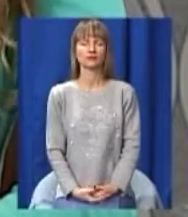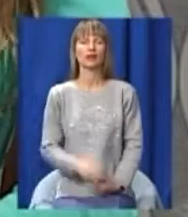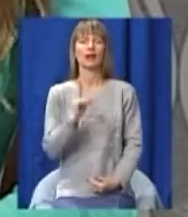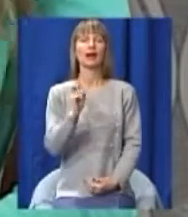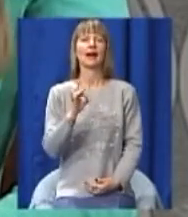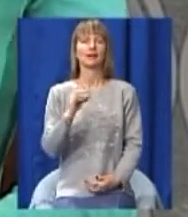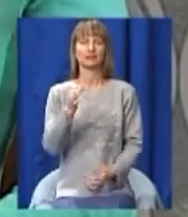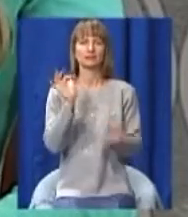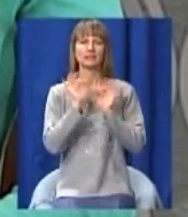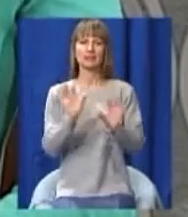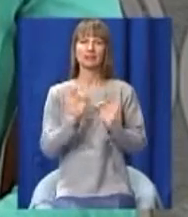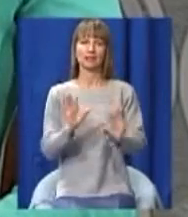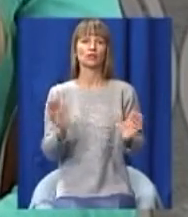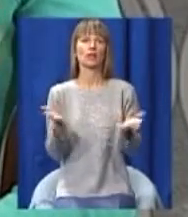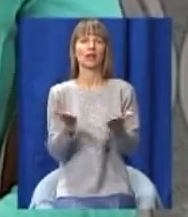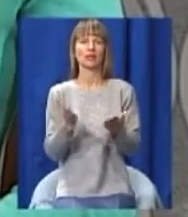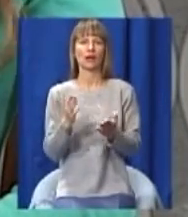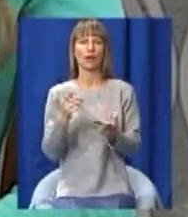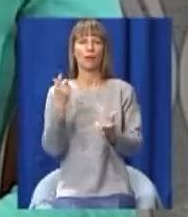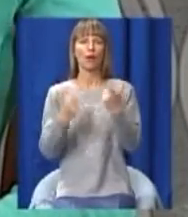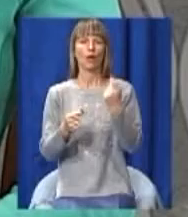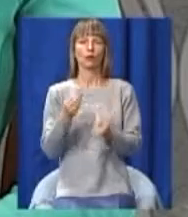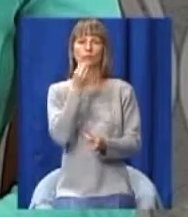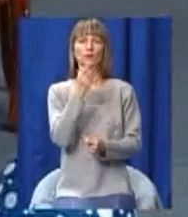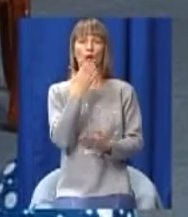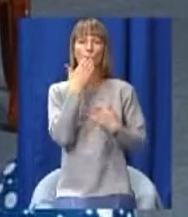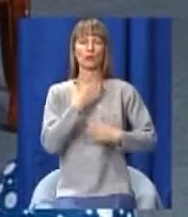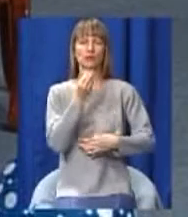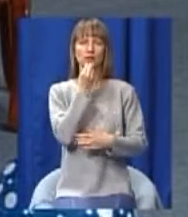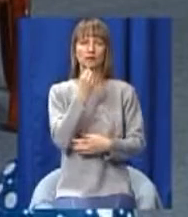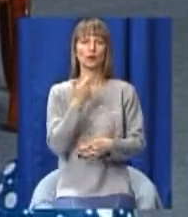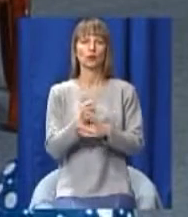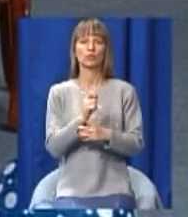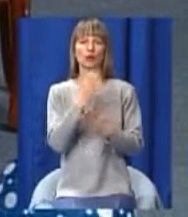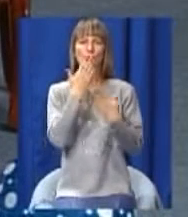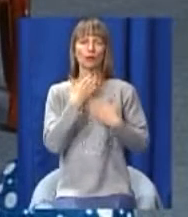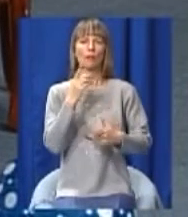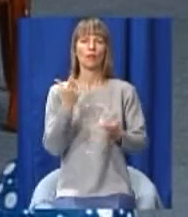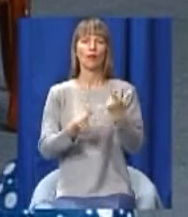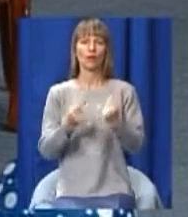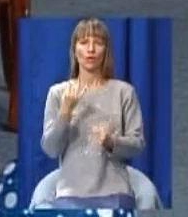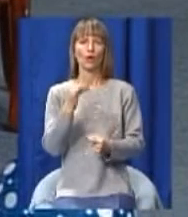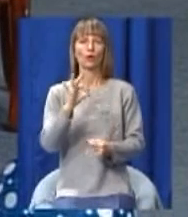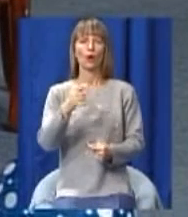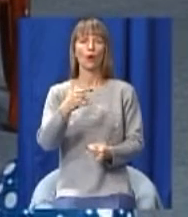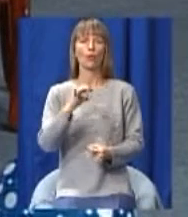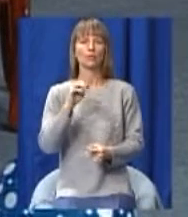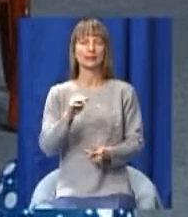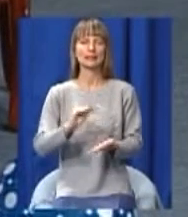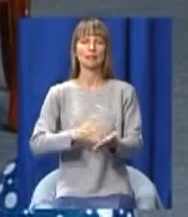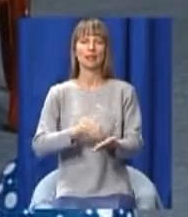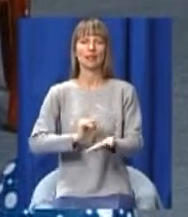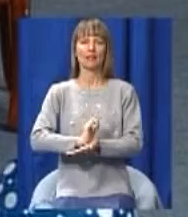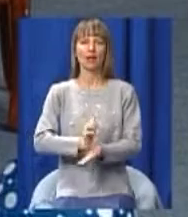Каринка, розкажи, будь ласка, а які молочні продукти взагалі ти полюбляєш їсти? Я дуже полюбляю молоко, йогурт, сметану,